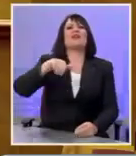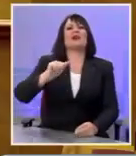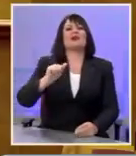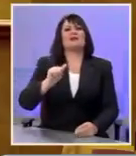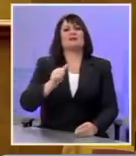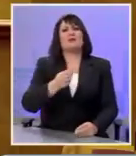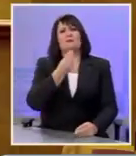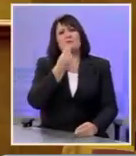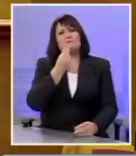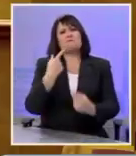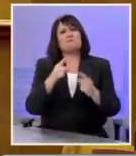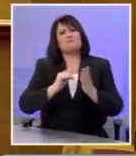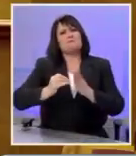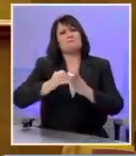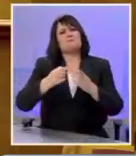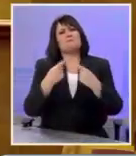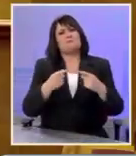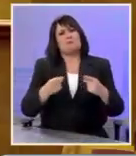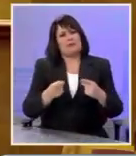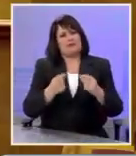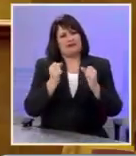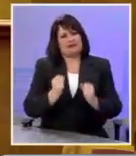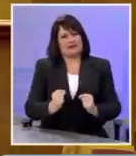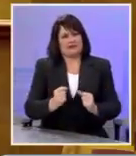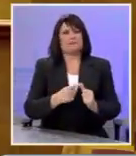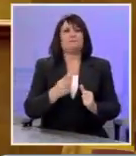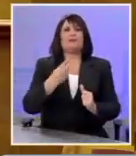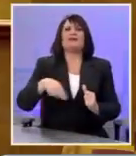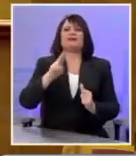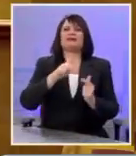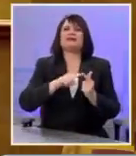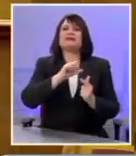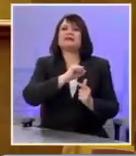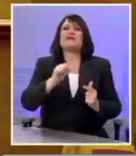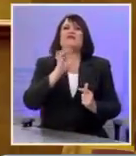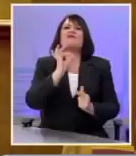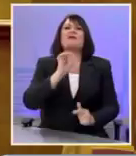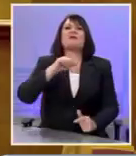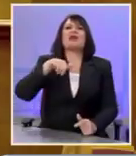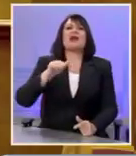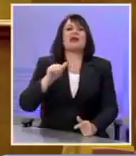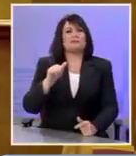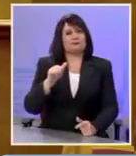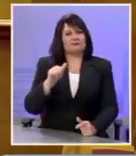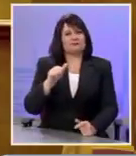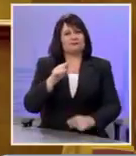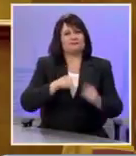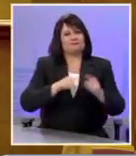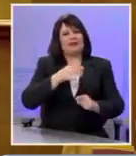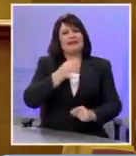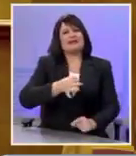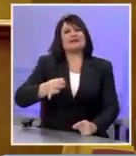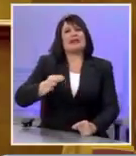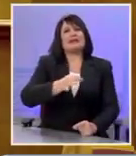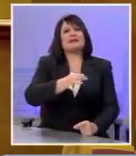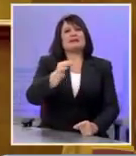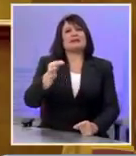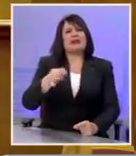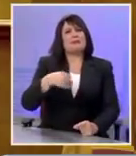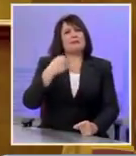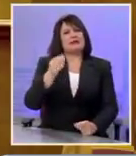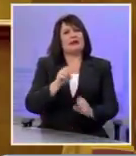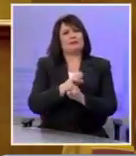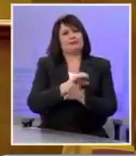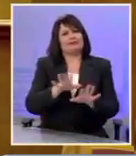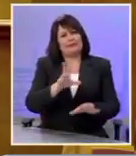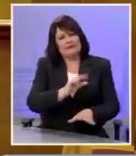βασικά προϊόντα και υπηρεσίες, αύξηση των συντελεστών ΦΠΑ σε ορισμένα νησιά που θα επεκταθεί σταδιακά